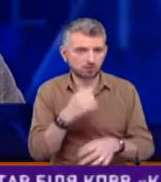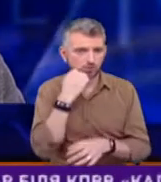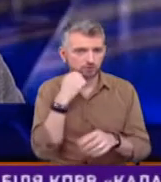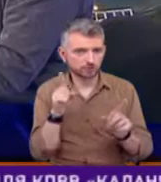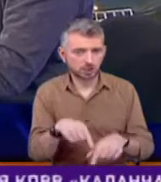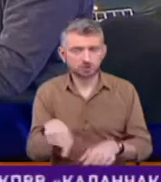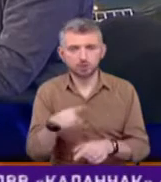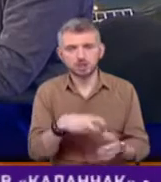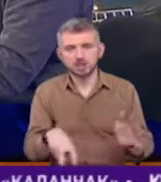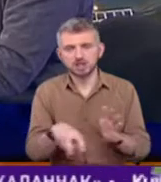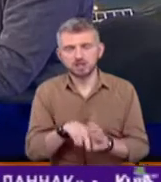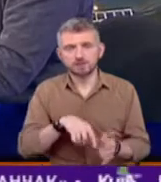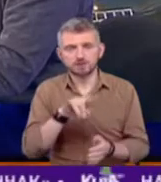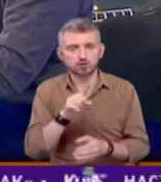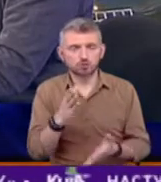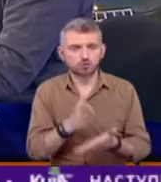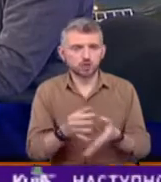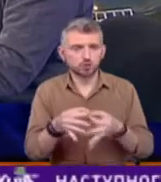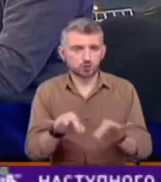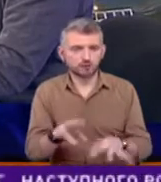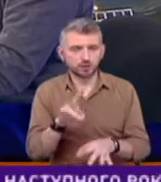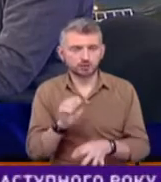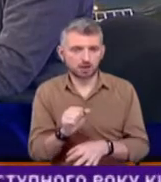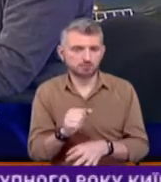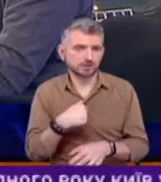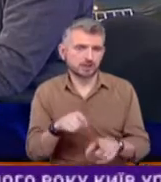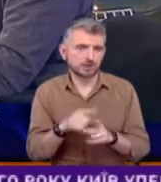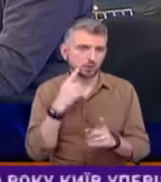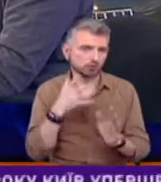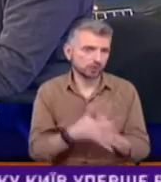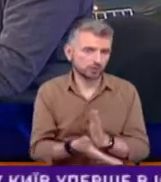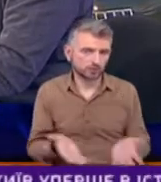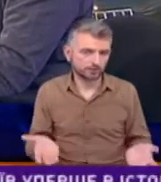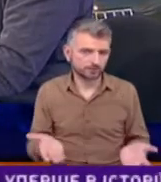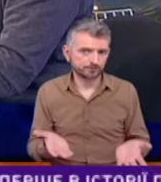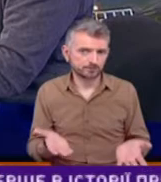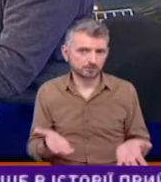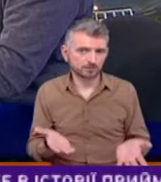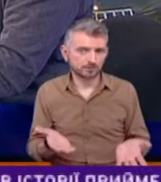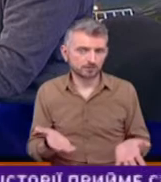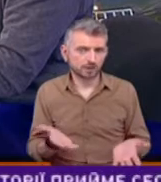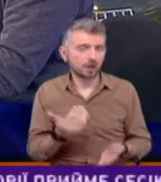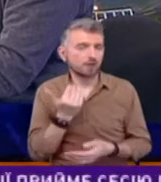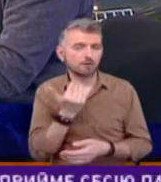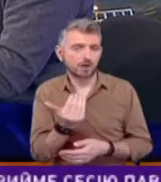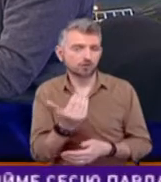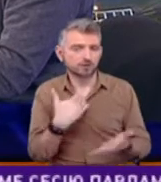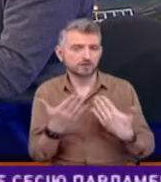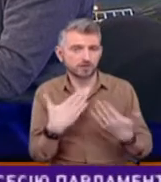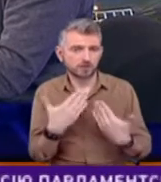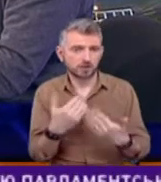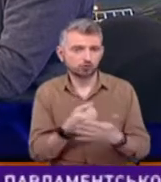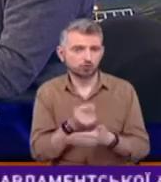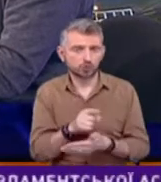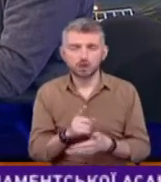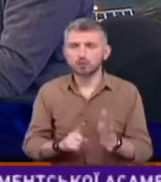числі. Вони сіли в літак, той, що має дозвіл на, ну, я так розумію. Наперед. Якби ваше от ставлення знаєте, до цього.